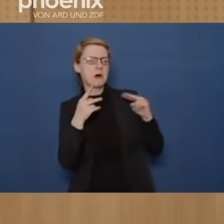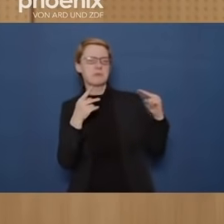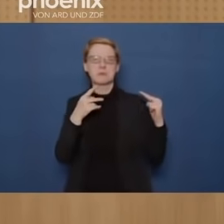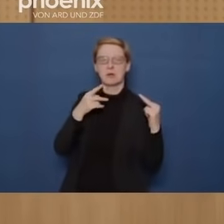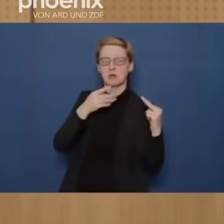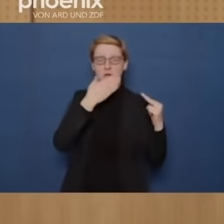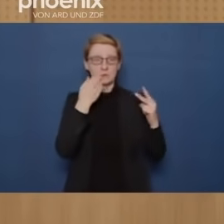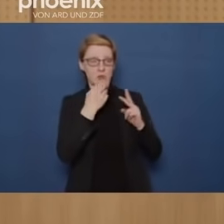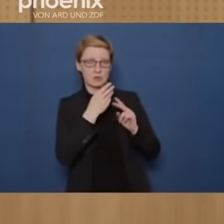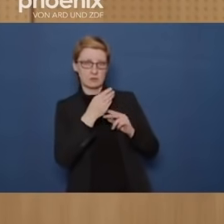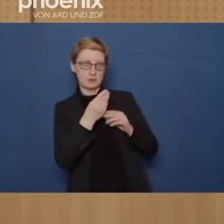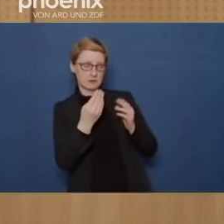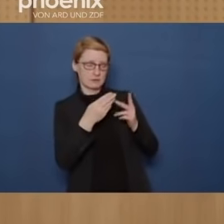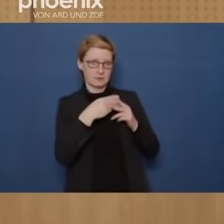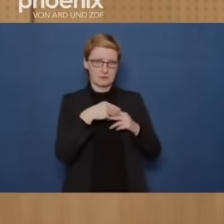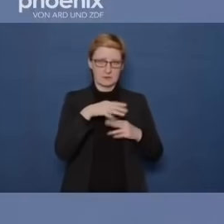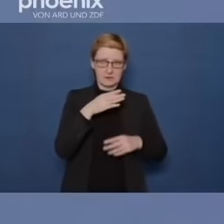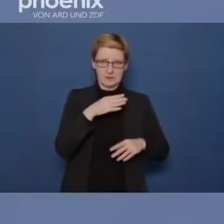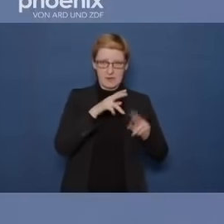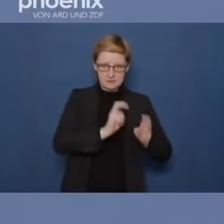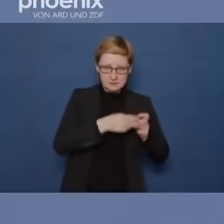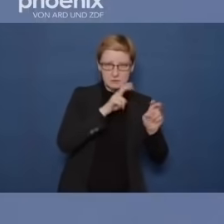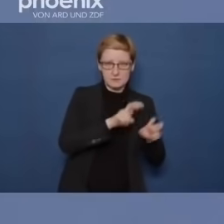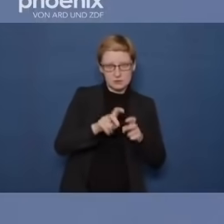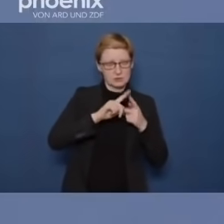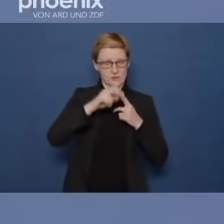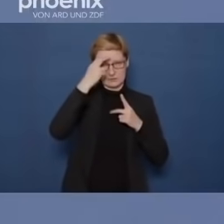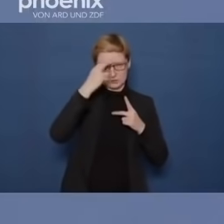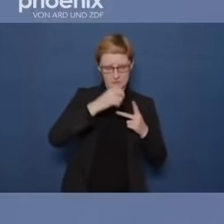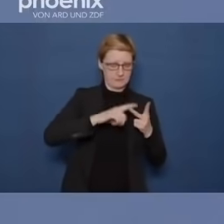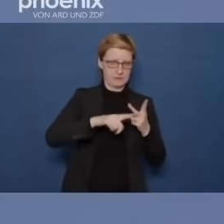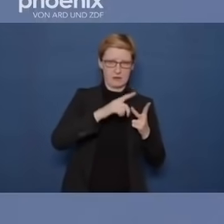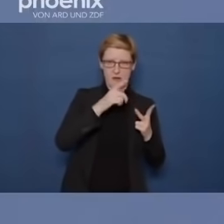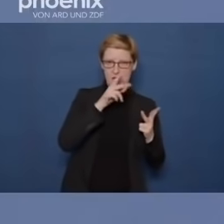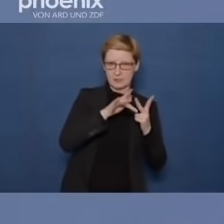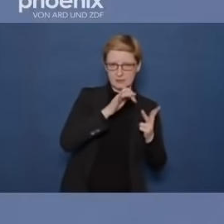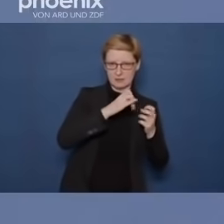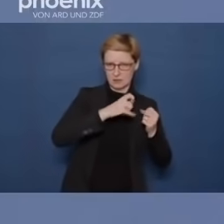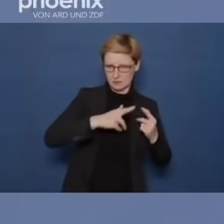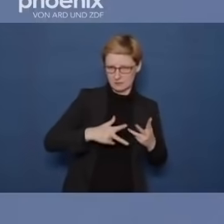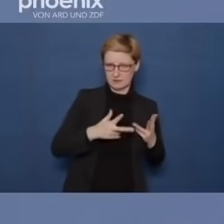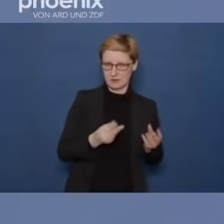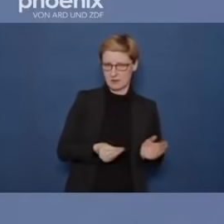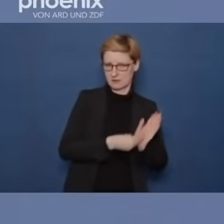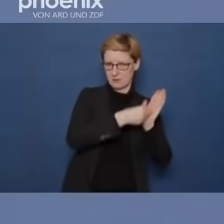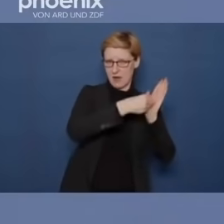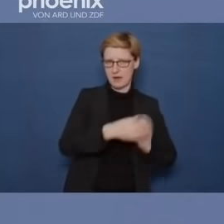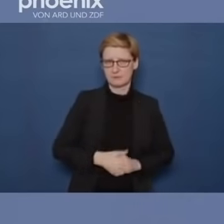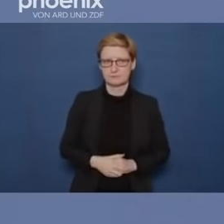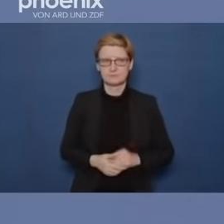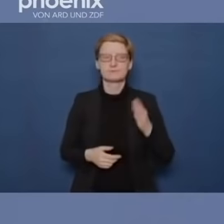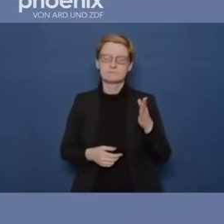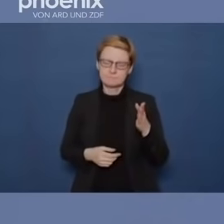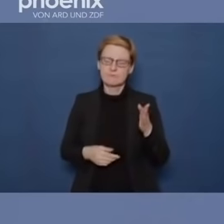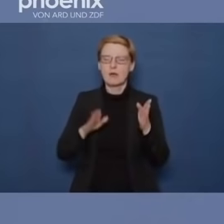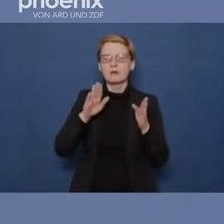Erziehungswissenschaften und dergleichen und Kritiker dabei sein? Vielen Dank. Also auf die von Ihnen gerade angesprochene Kritik haben wir hier nun schon ein halbes